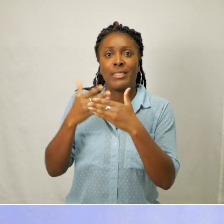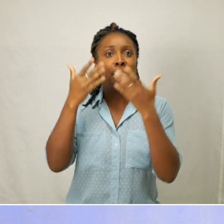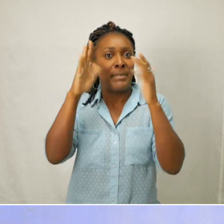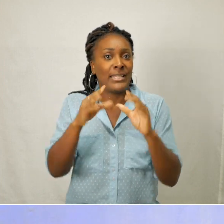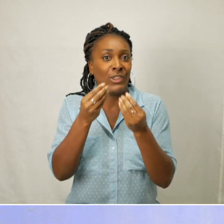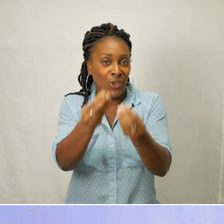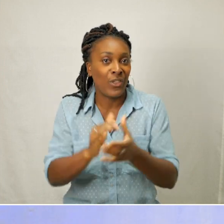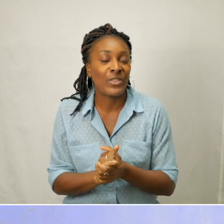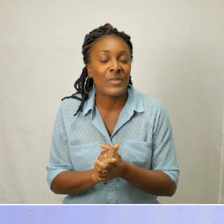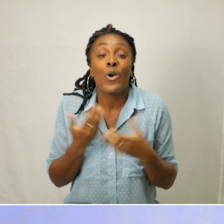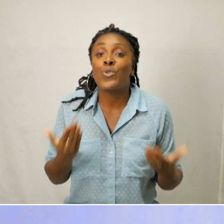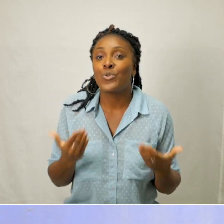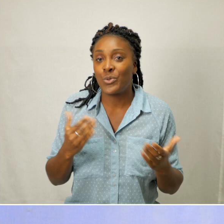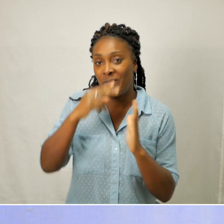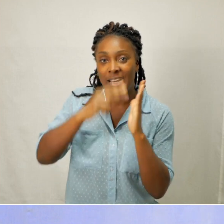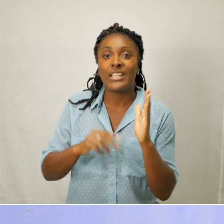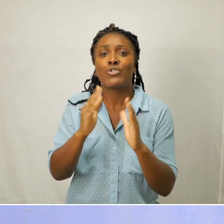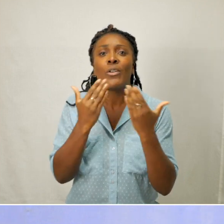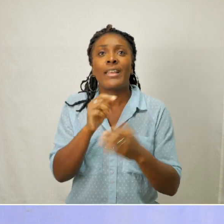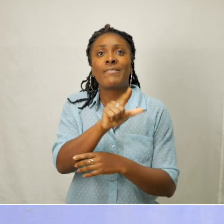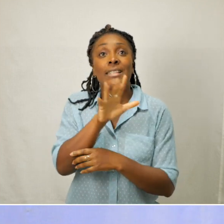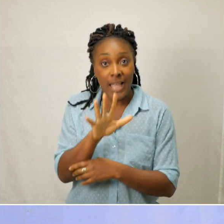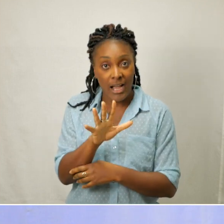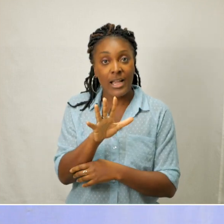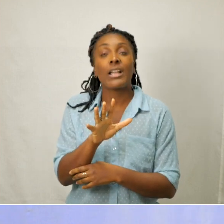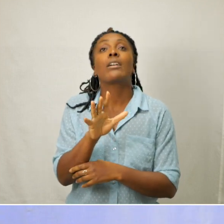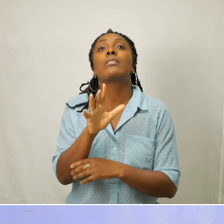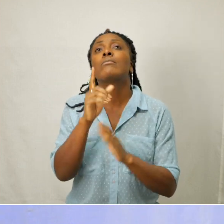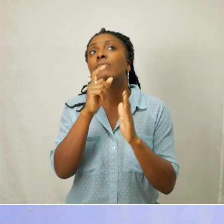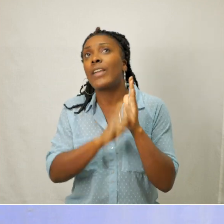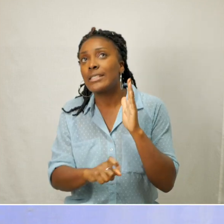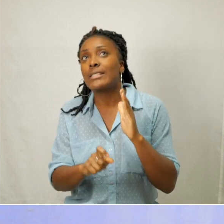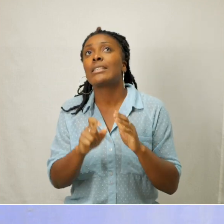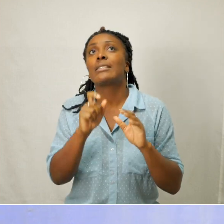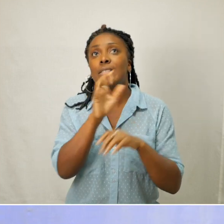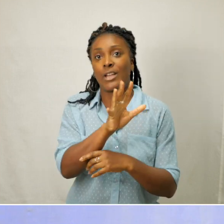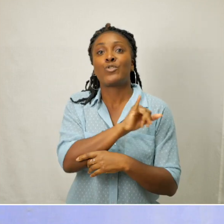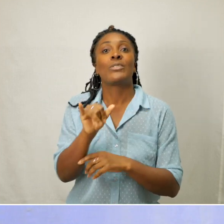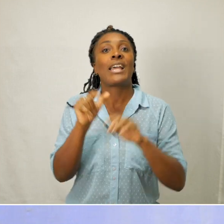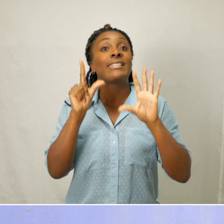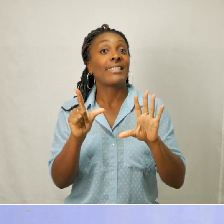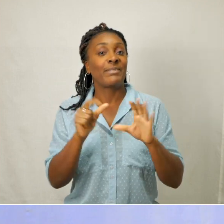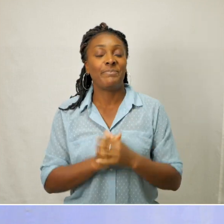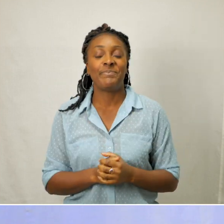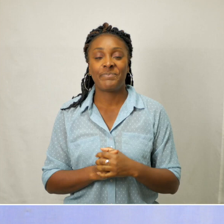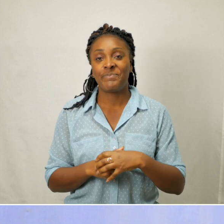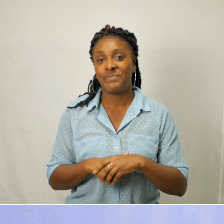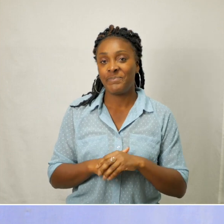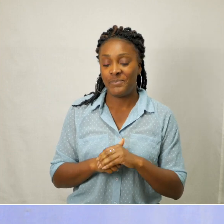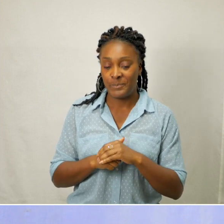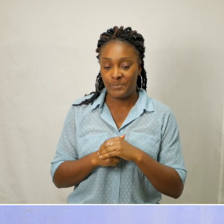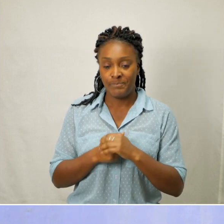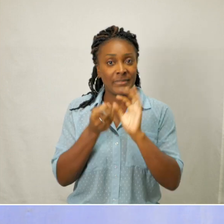vous. Voilà, donc aujourd'hui on va lire dans Genèse chapitre 25, versets 5 à 7.